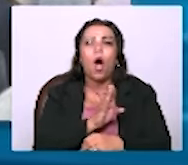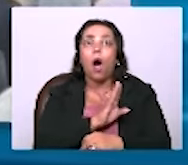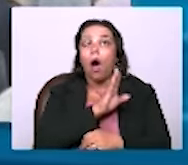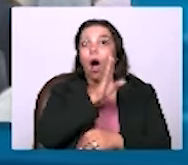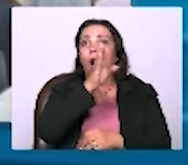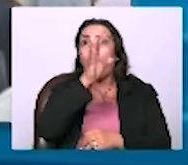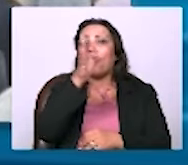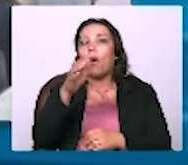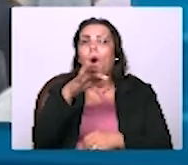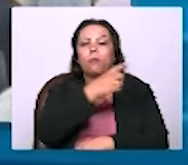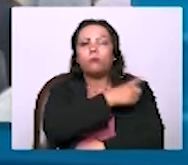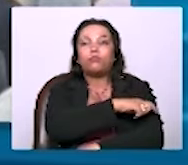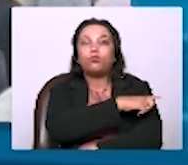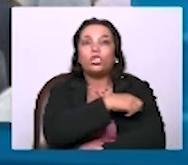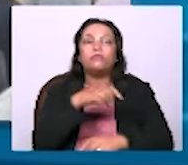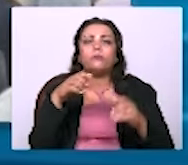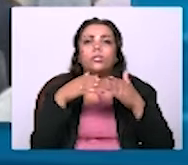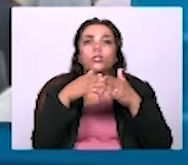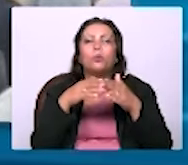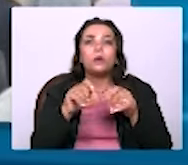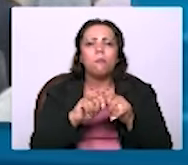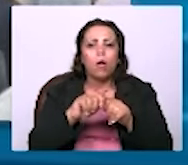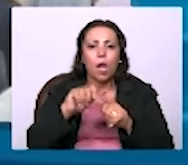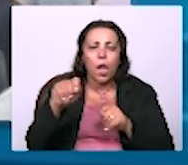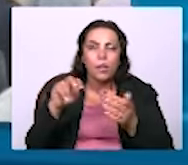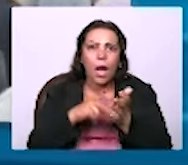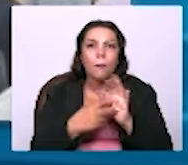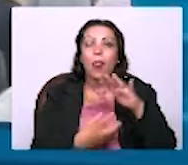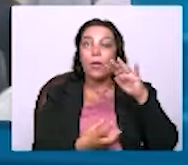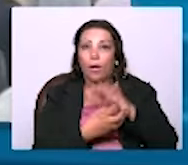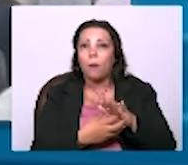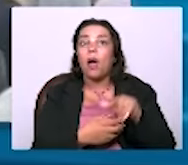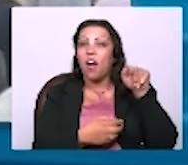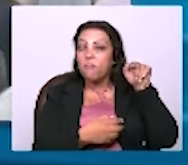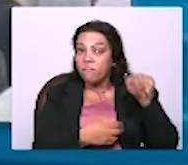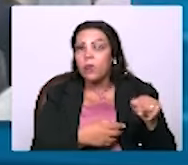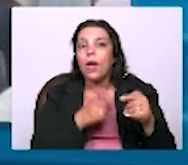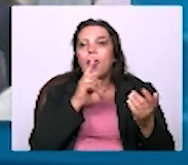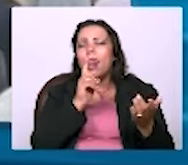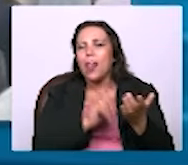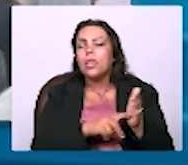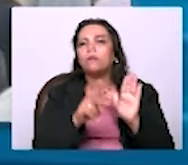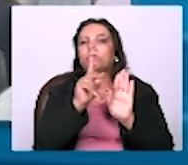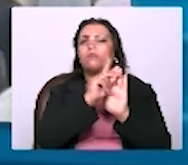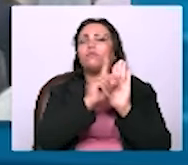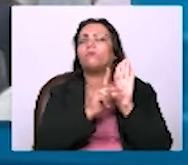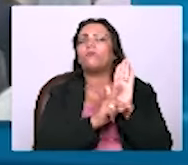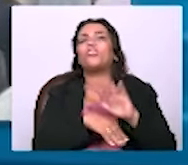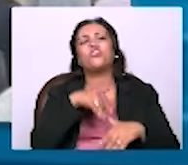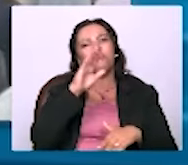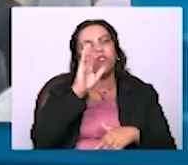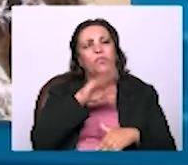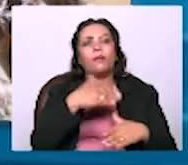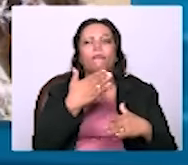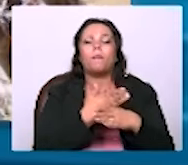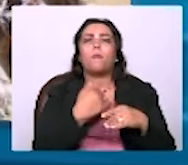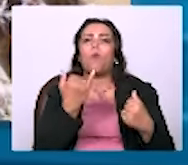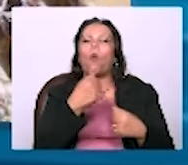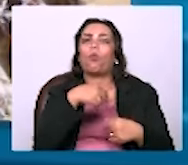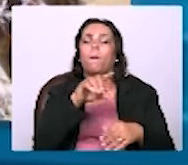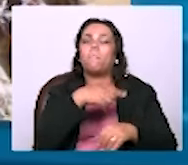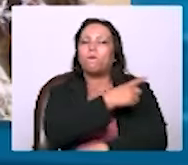المستشفى القريبه يعني طبعا فكره اقامه جامعه يعني الجامعه برض تحتاج الى كثير من التسهيلات لوجودها